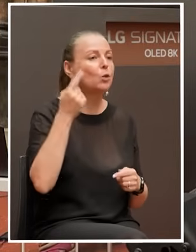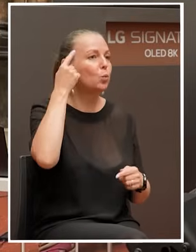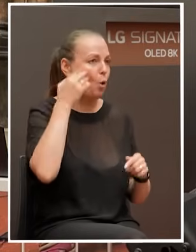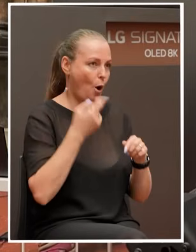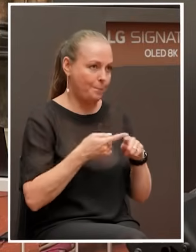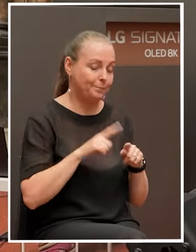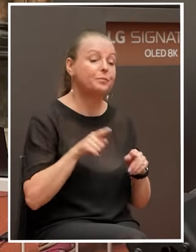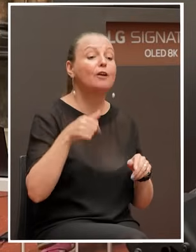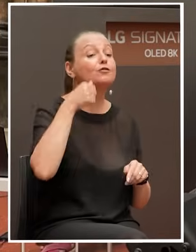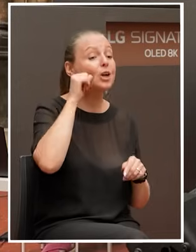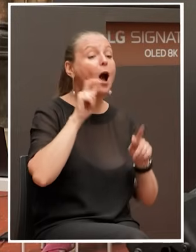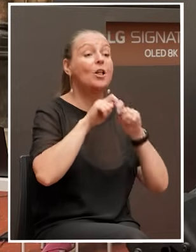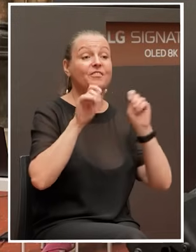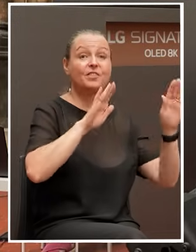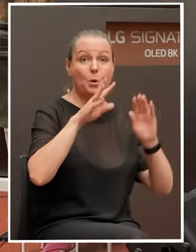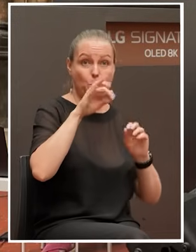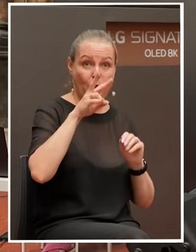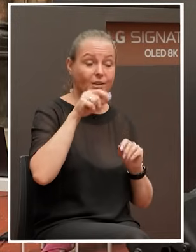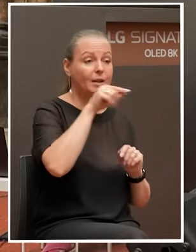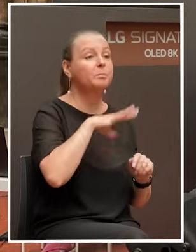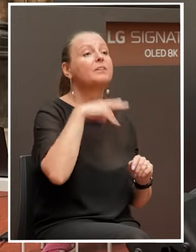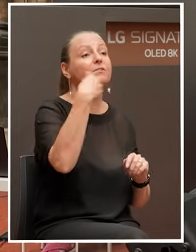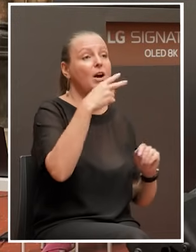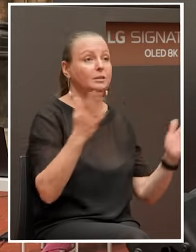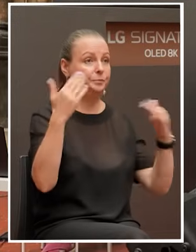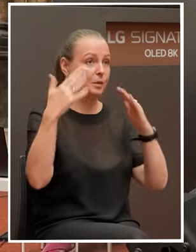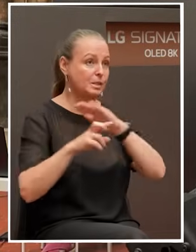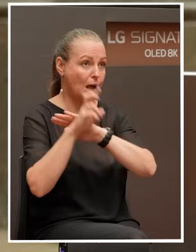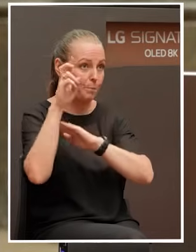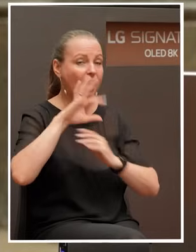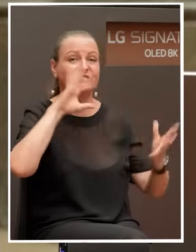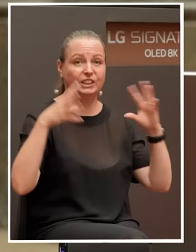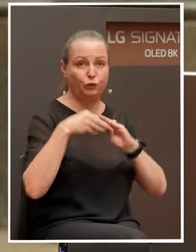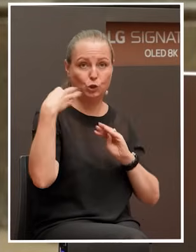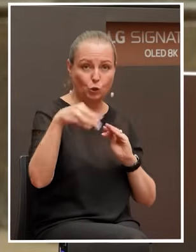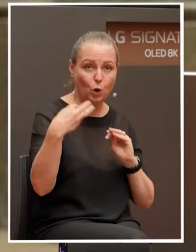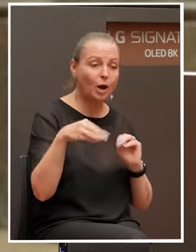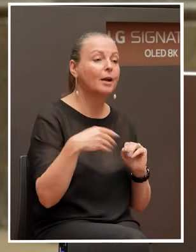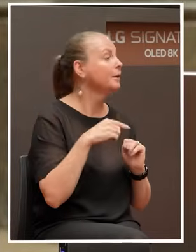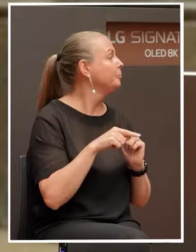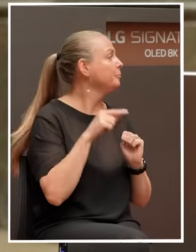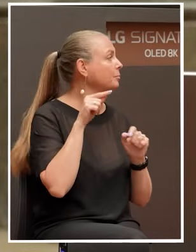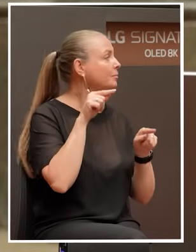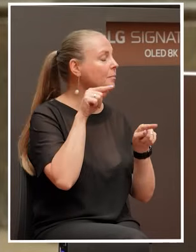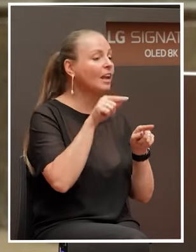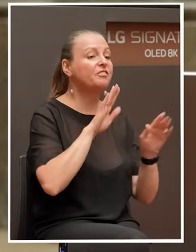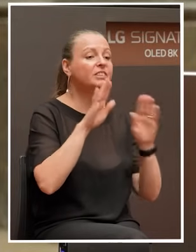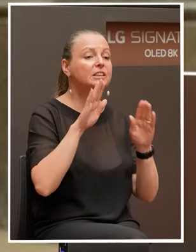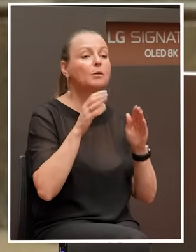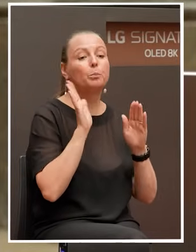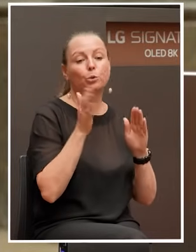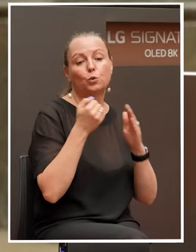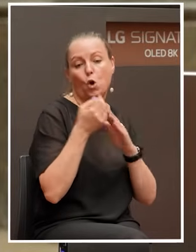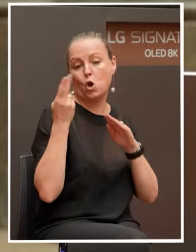Вчера открылась выставка Моне. На ней будет 20 руанских соборов, а всего 40 полотен. Это будет the great attraction. Выставка продлится до